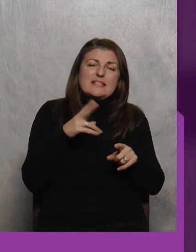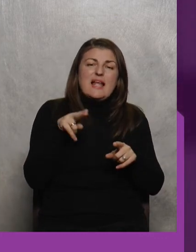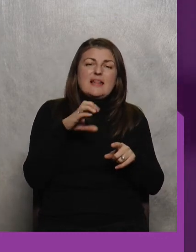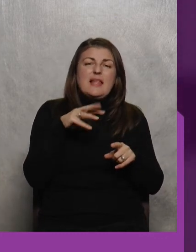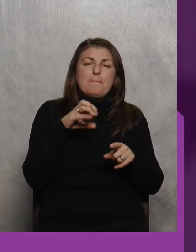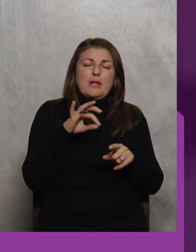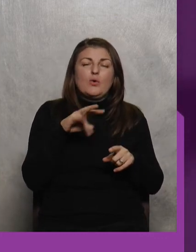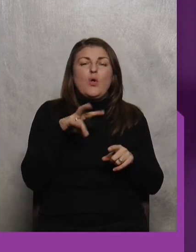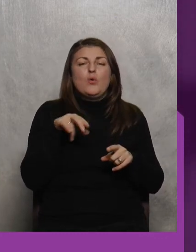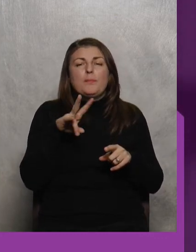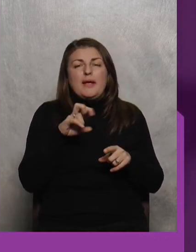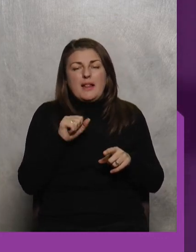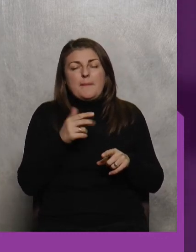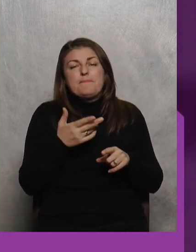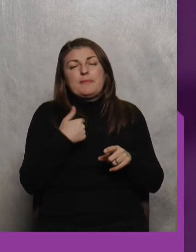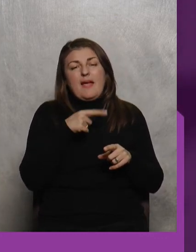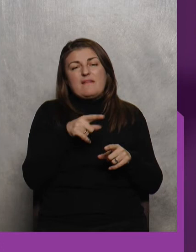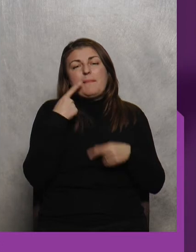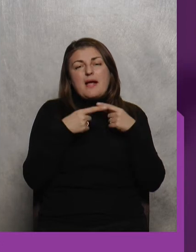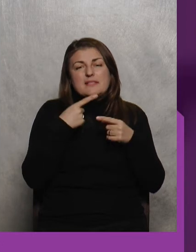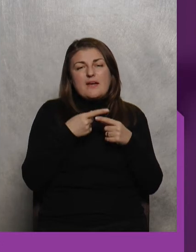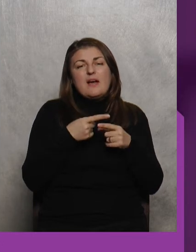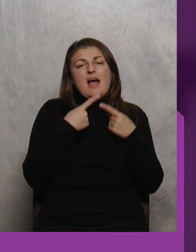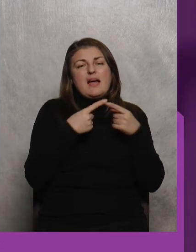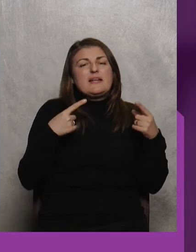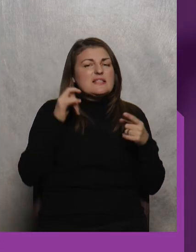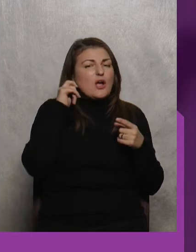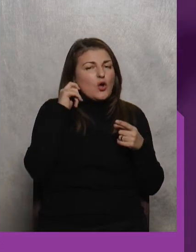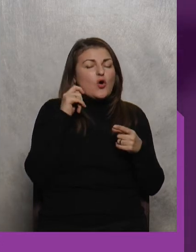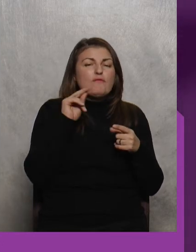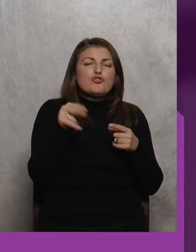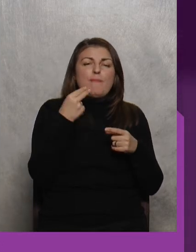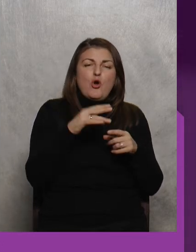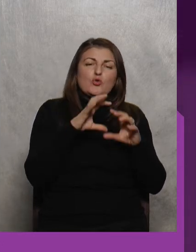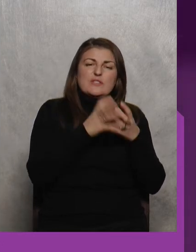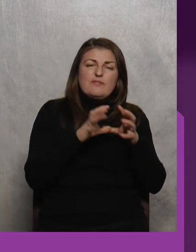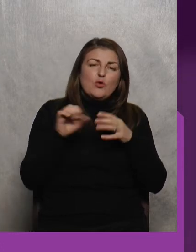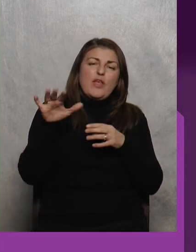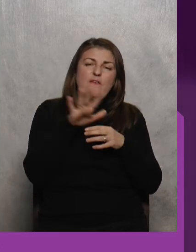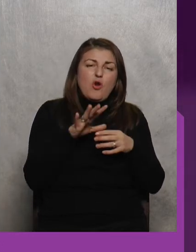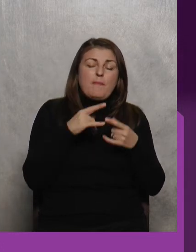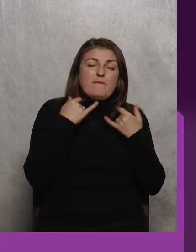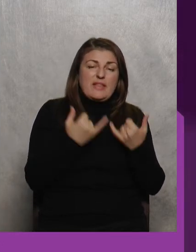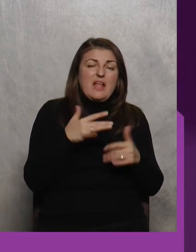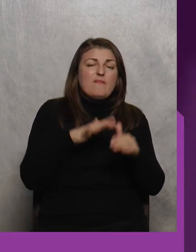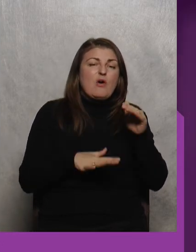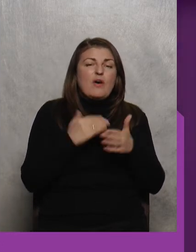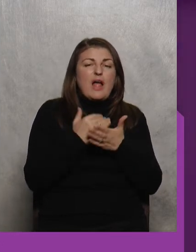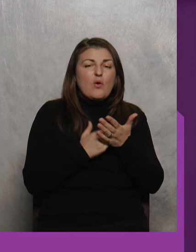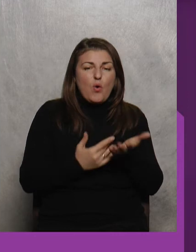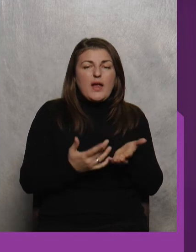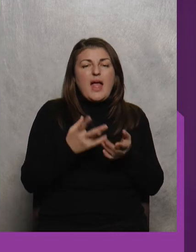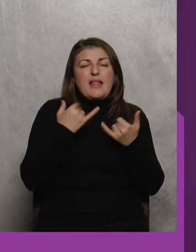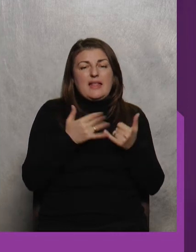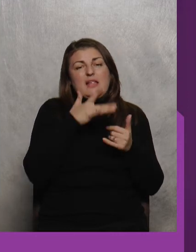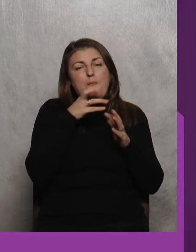Деменко Людмила. Я, як я вам казав, різних років чемпіонки світу і Європи в даній ваговій категорії.